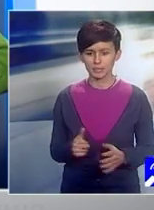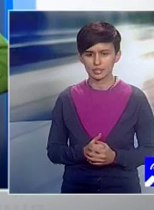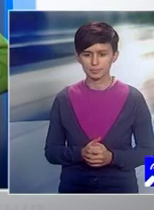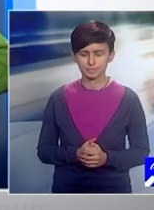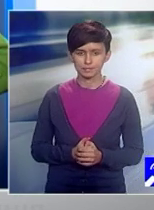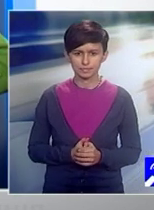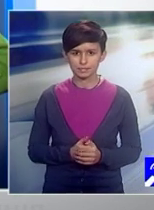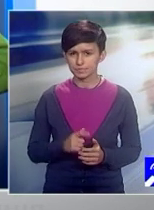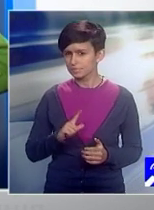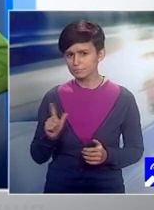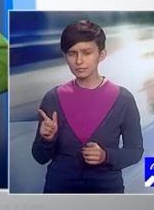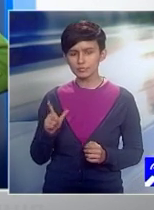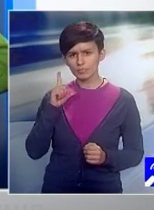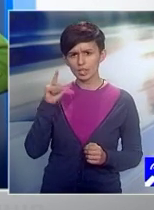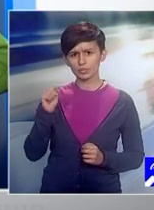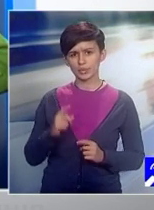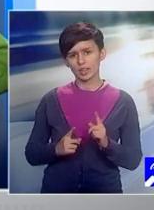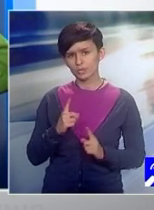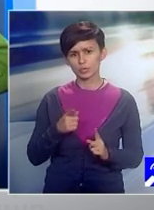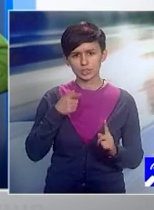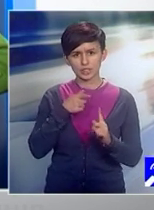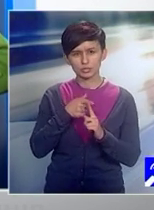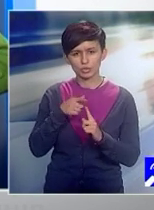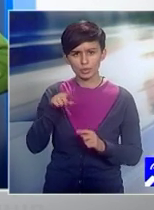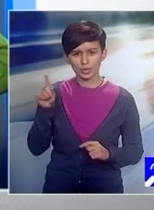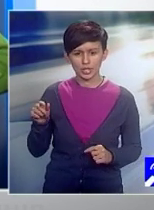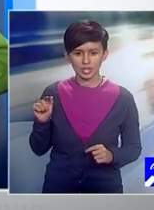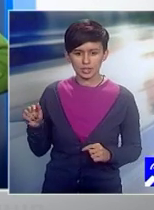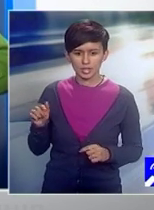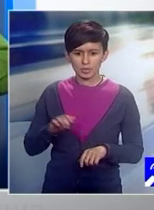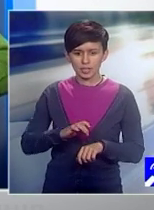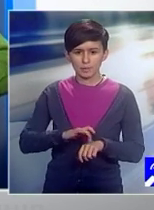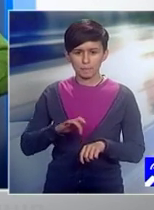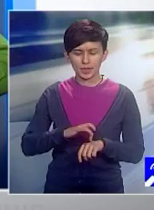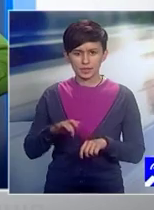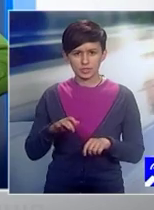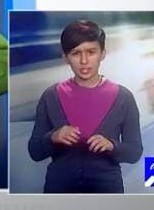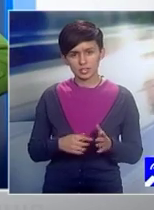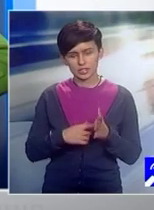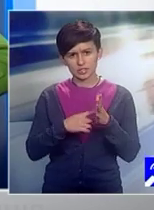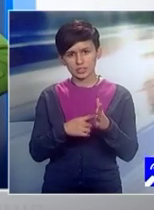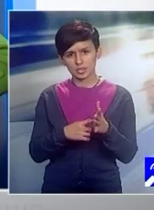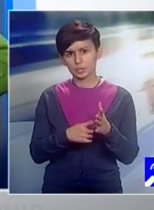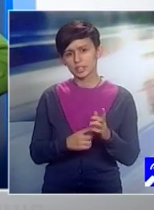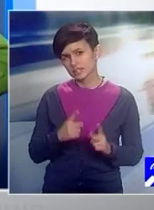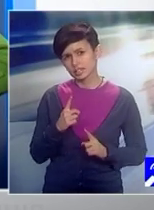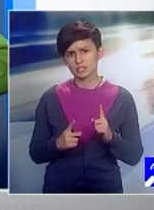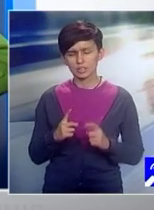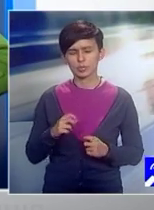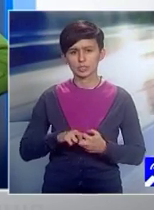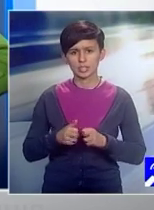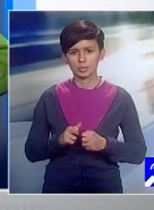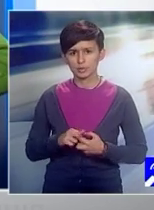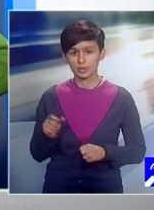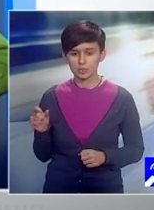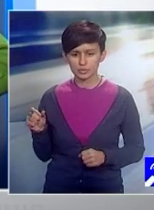duc cu anumită agendă, cu anumite întrebări, încercând să scoți în evidență anumite probleme sau